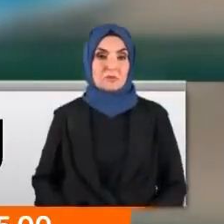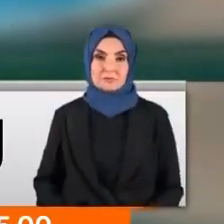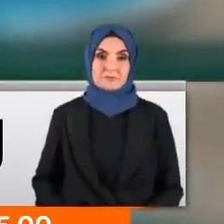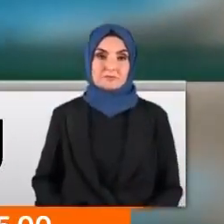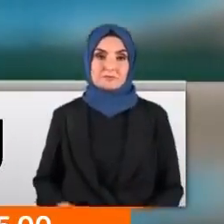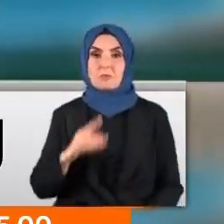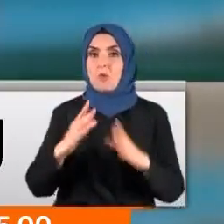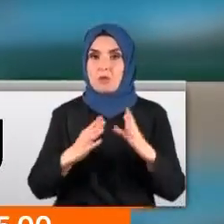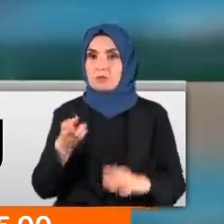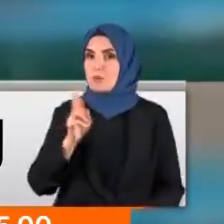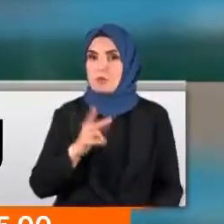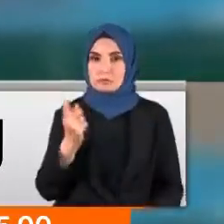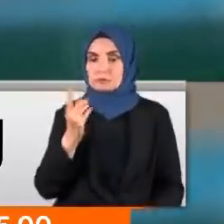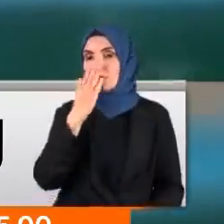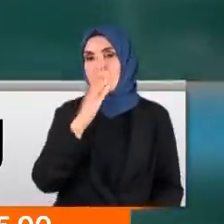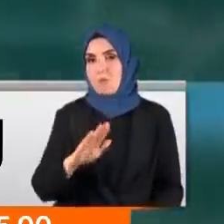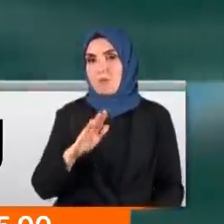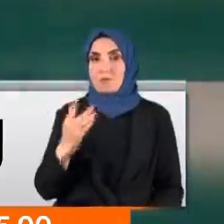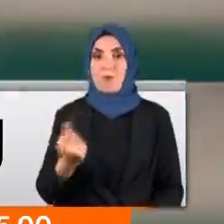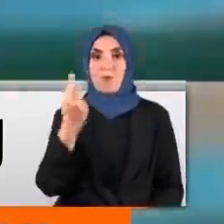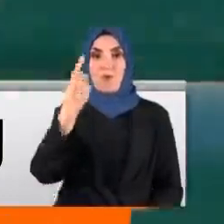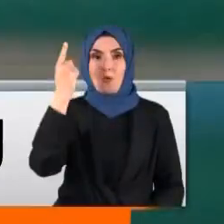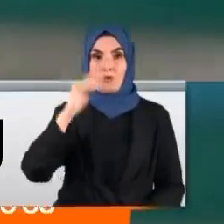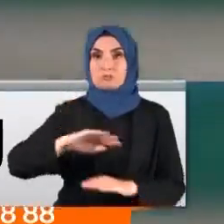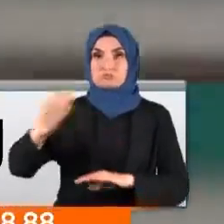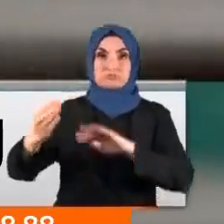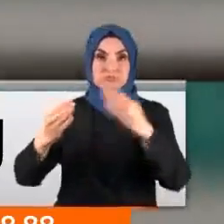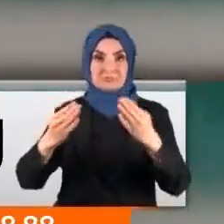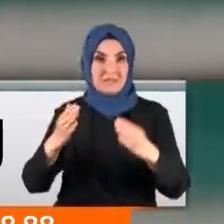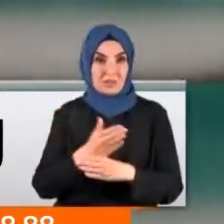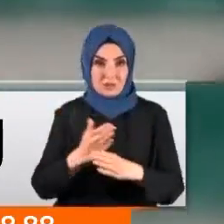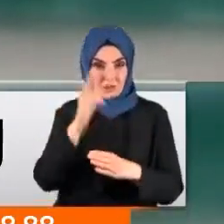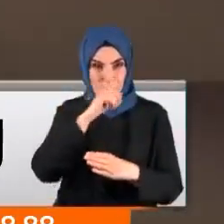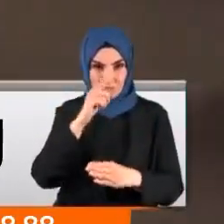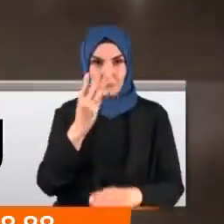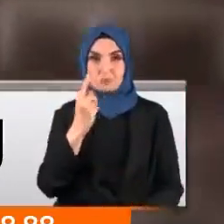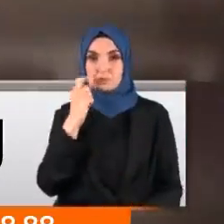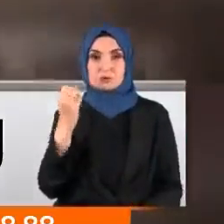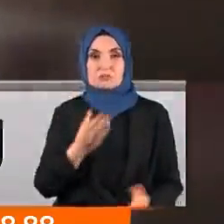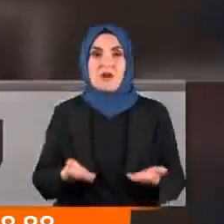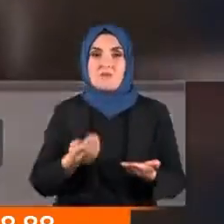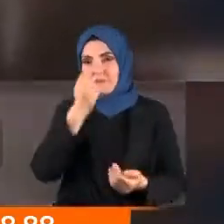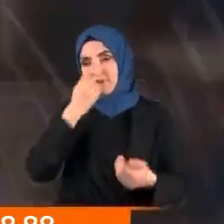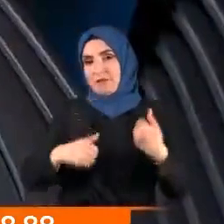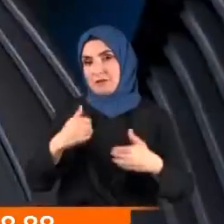Olayda ölen yok ama hortumun savurduğu eşyalar 3 kişinin hafif yaralanmasına neden oldu.